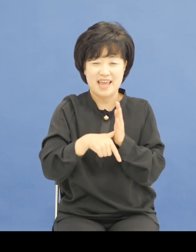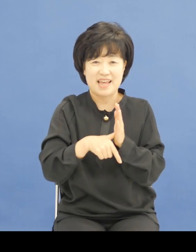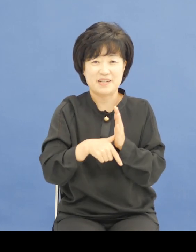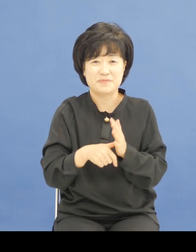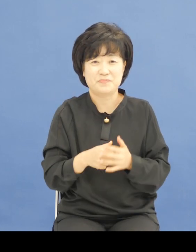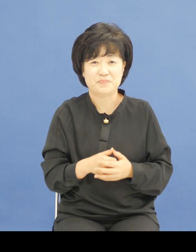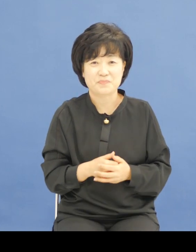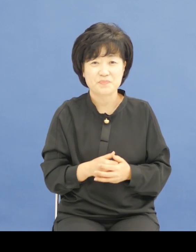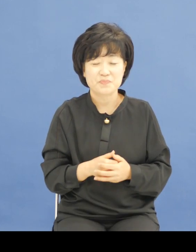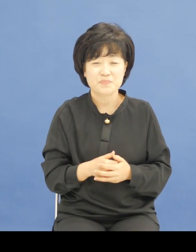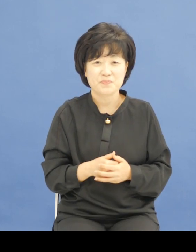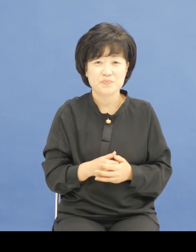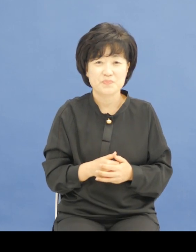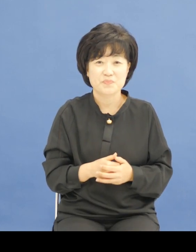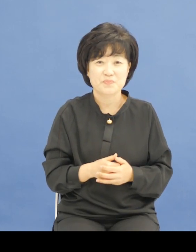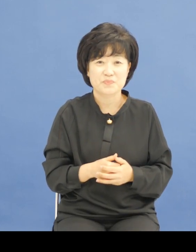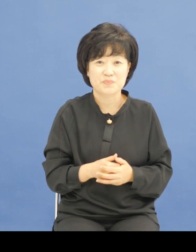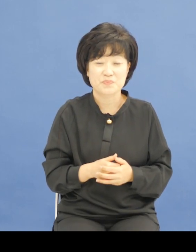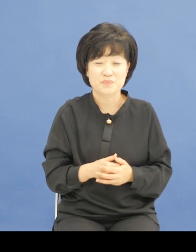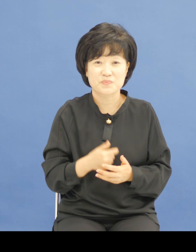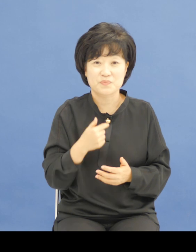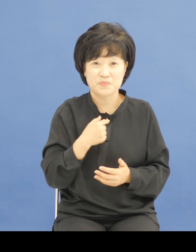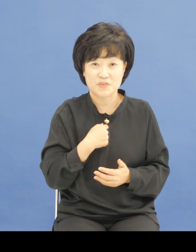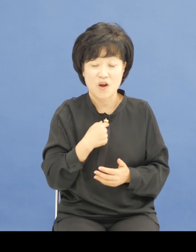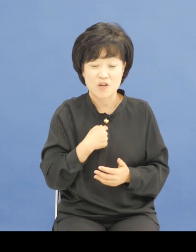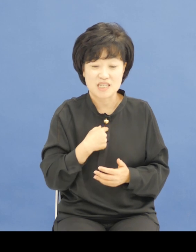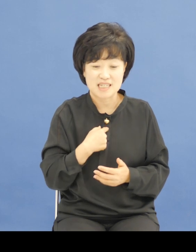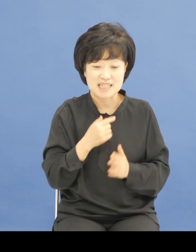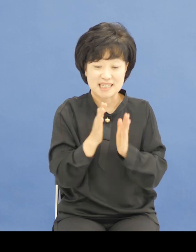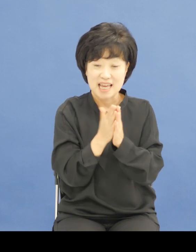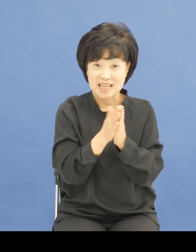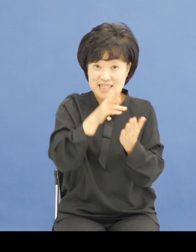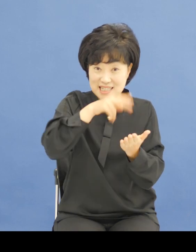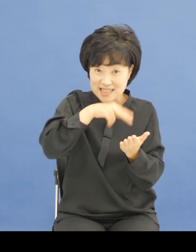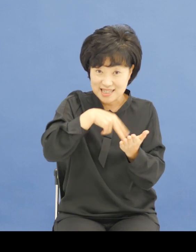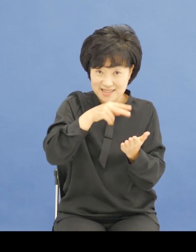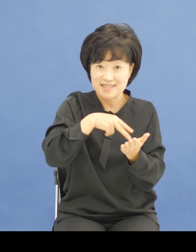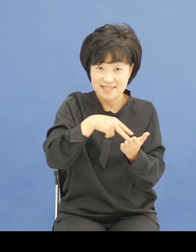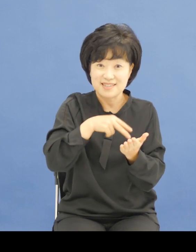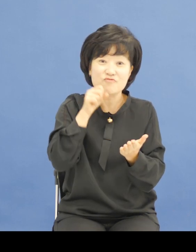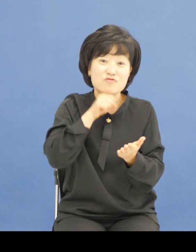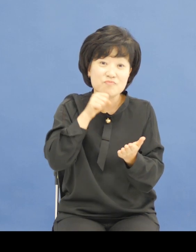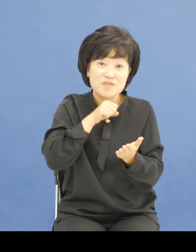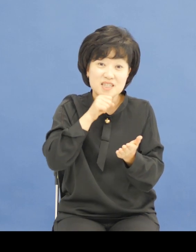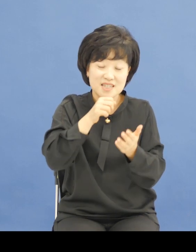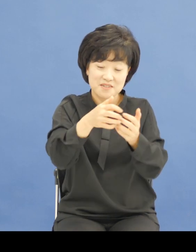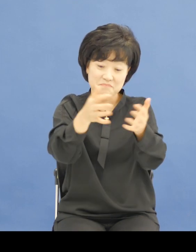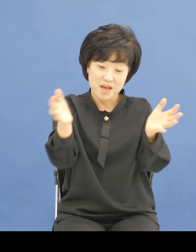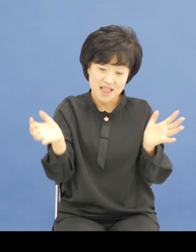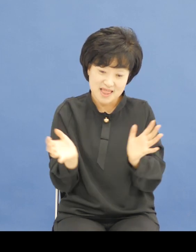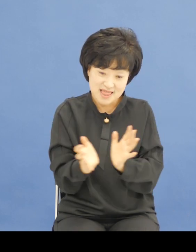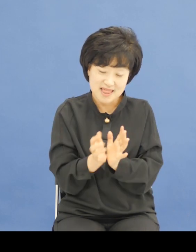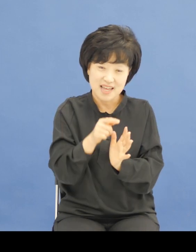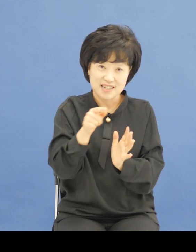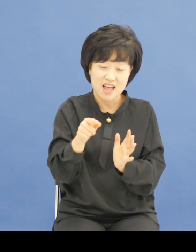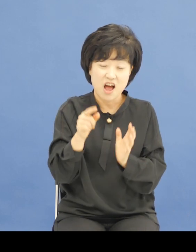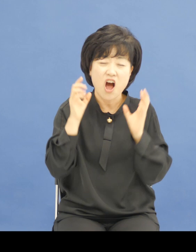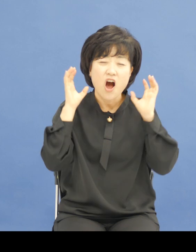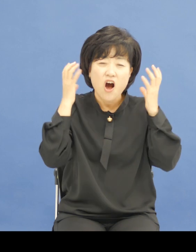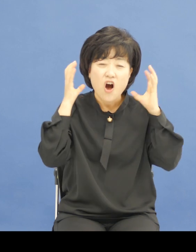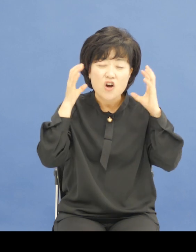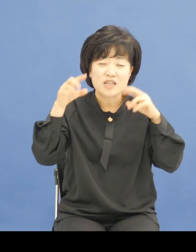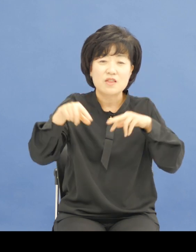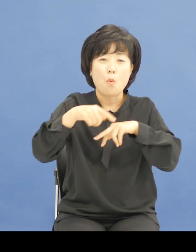이제 소속된 이제 독서 클럽에서 네. 어린 왕자를 읽고 발표를 하기로 했는데 그